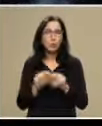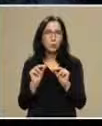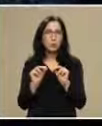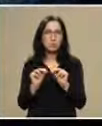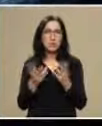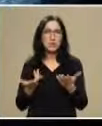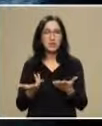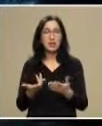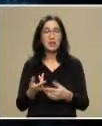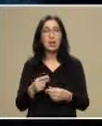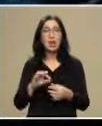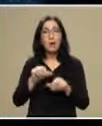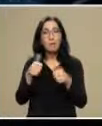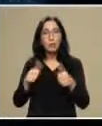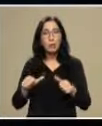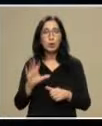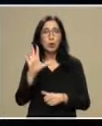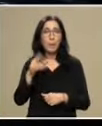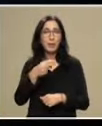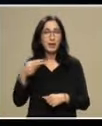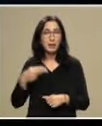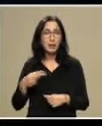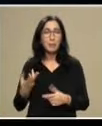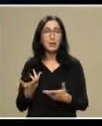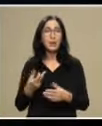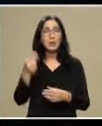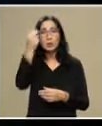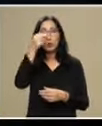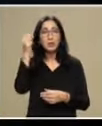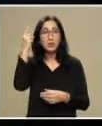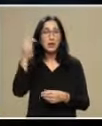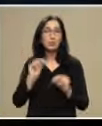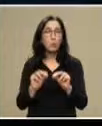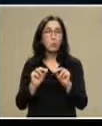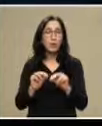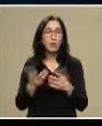съветник. Формулирал е 5 теми, изкуственият интелект го е посъветвал, разбира се,